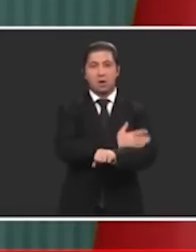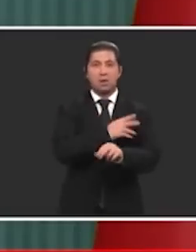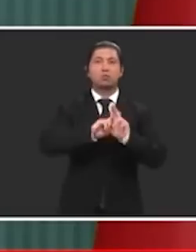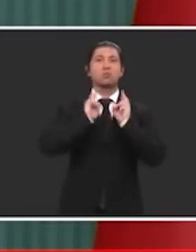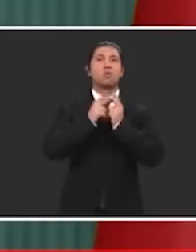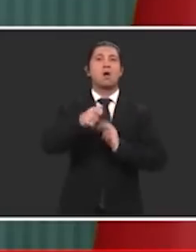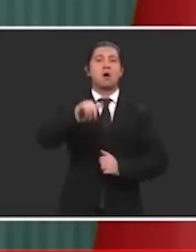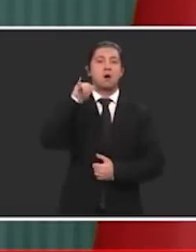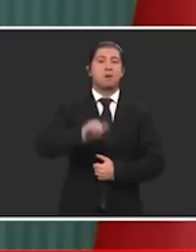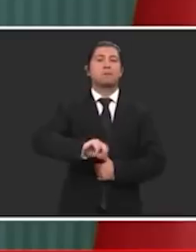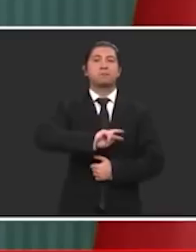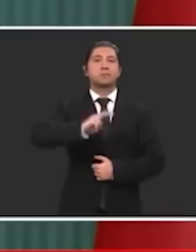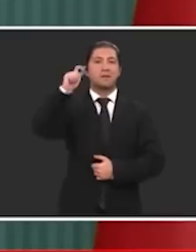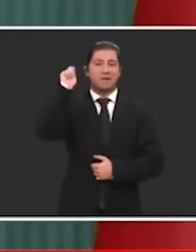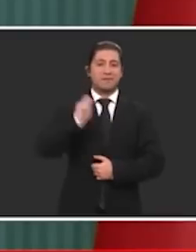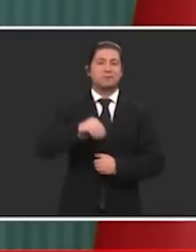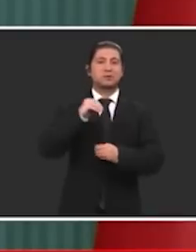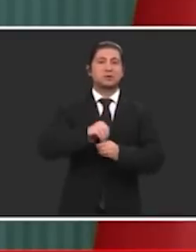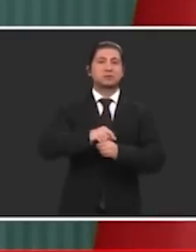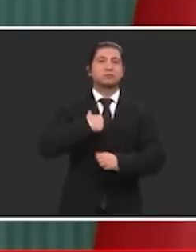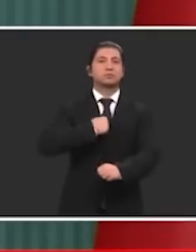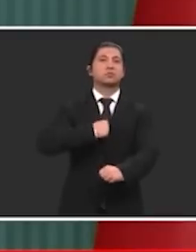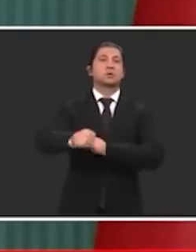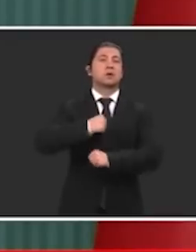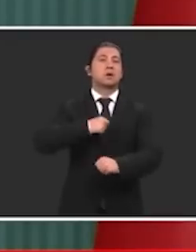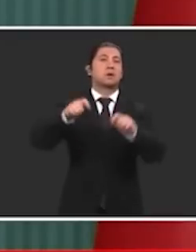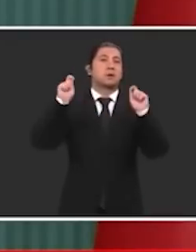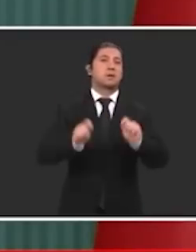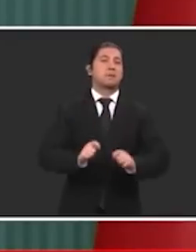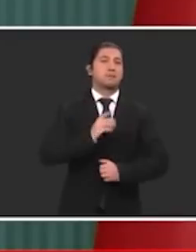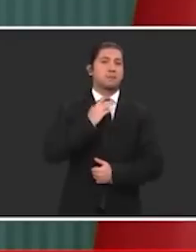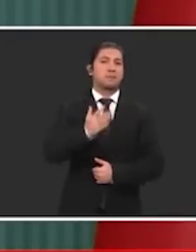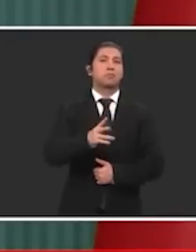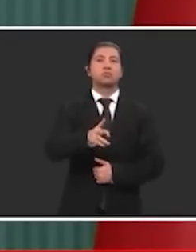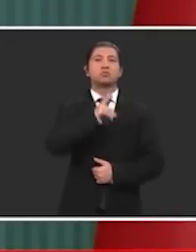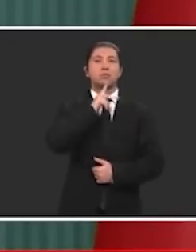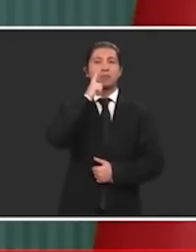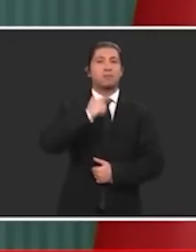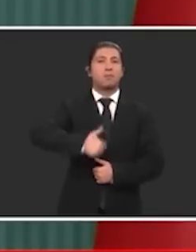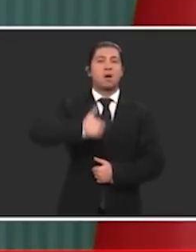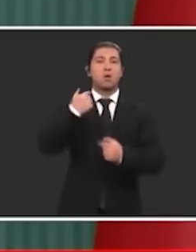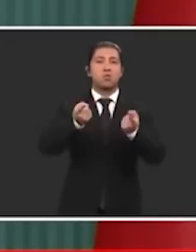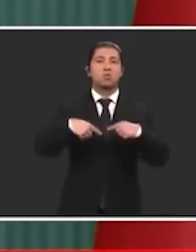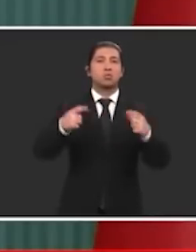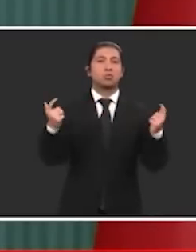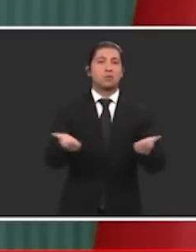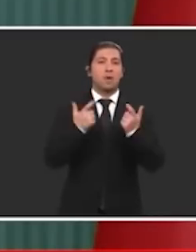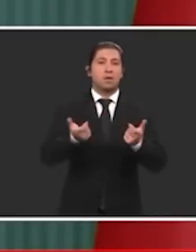yere getirmenin mücadelesini veriyoruz. Son kabine toplantımızdan bu